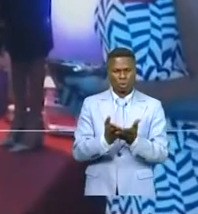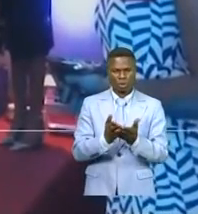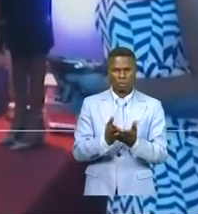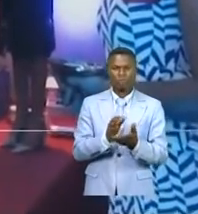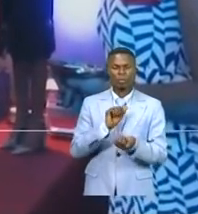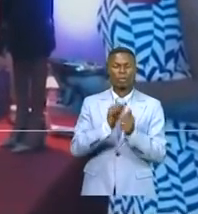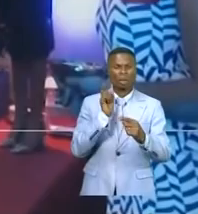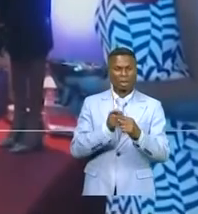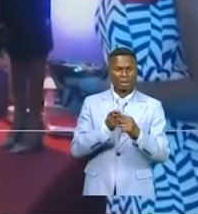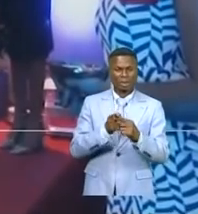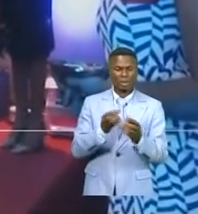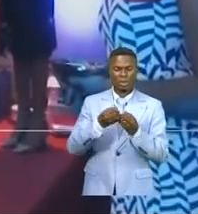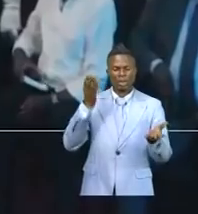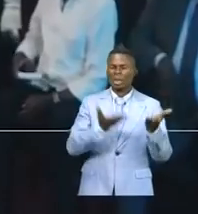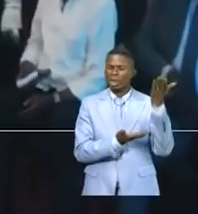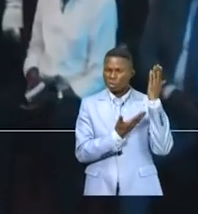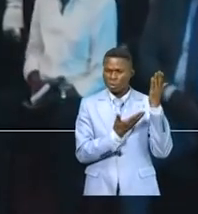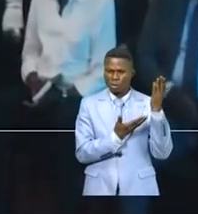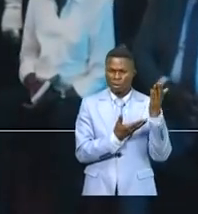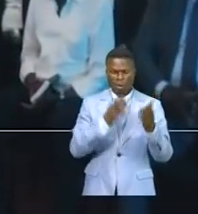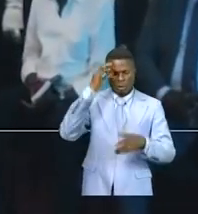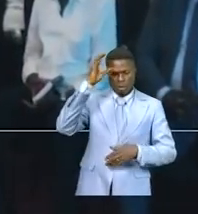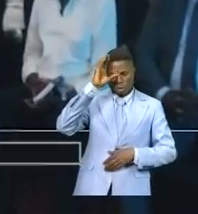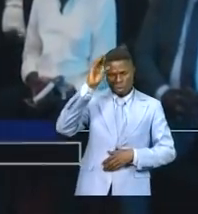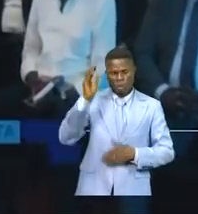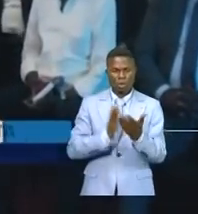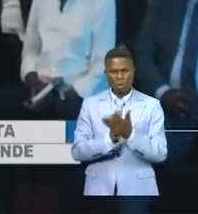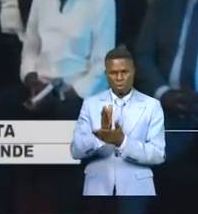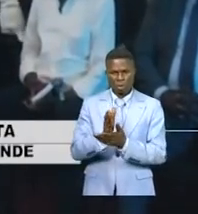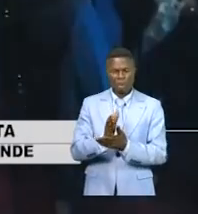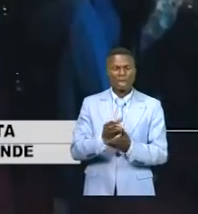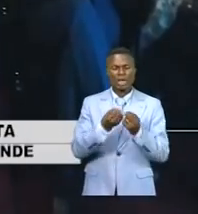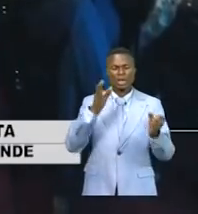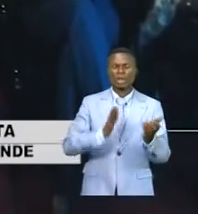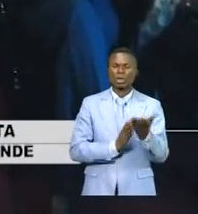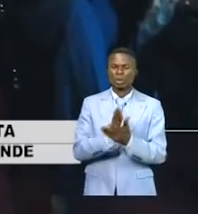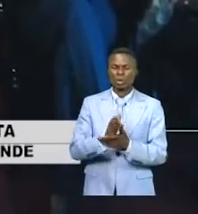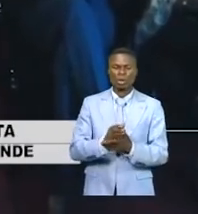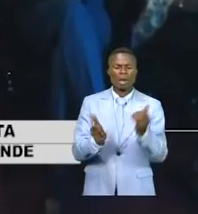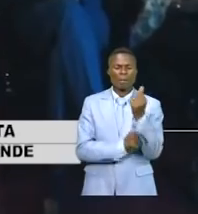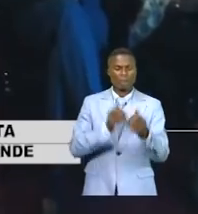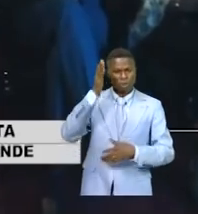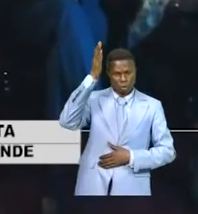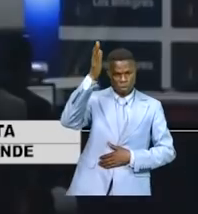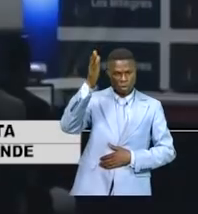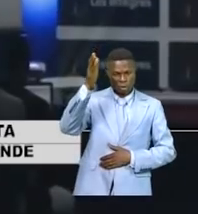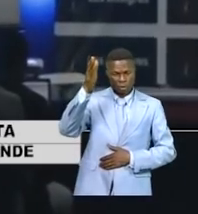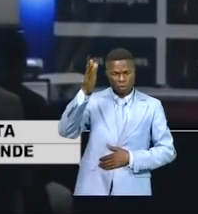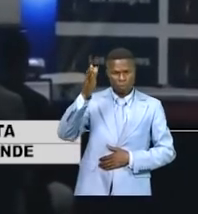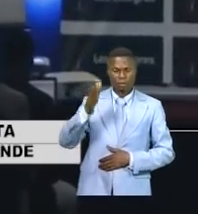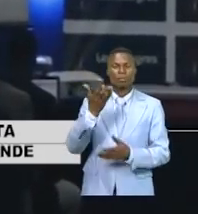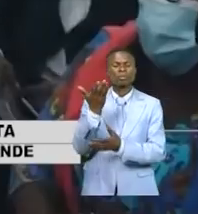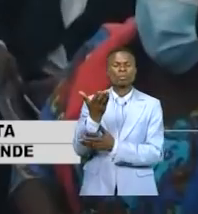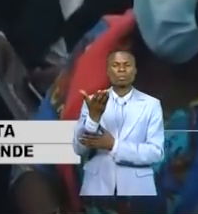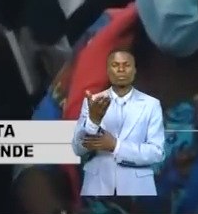L'intégrité reste une richesse importante pour l'homme et un véritable héritage pour les générations futures, car elle paye non